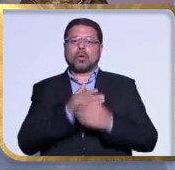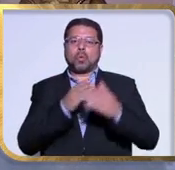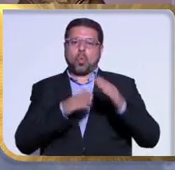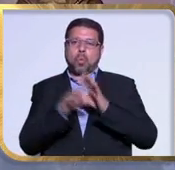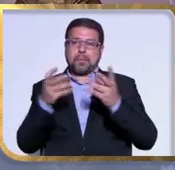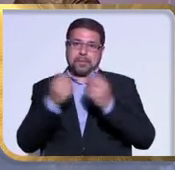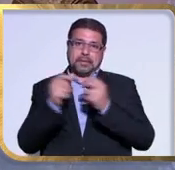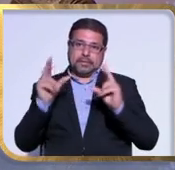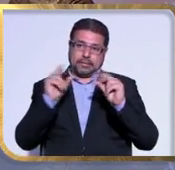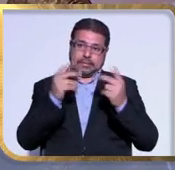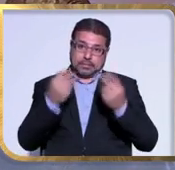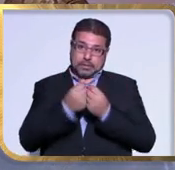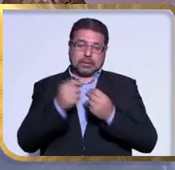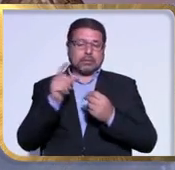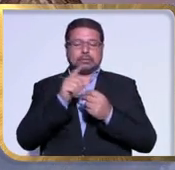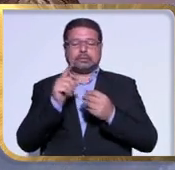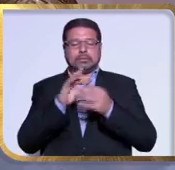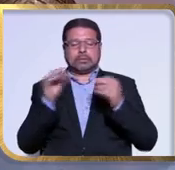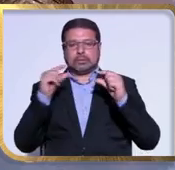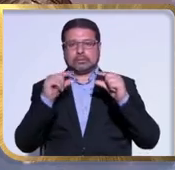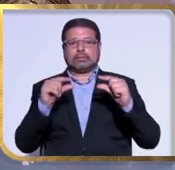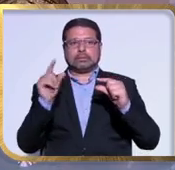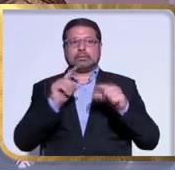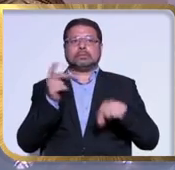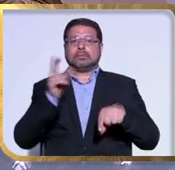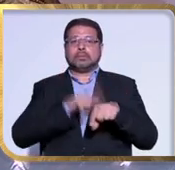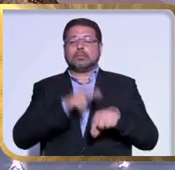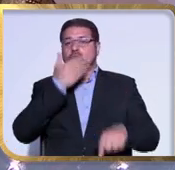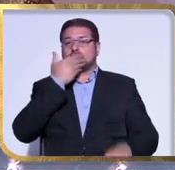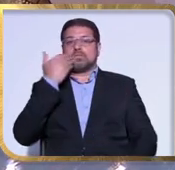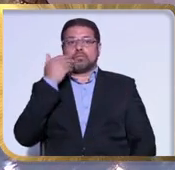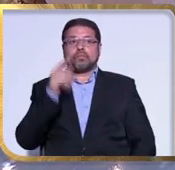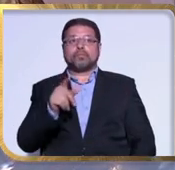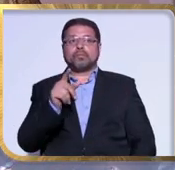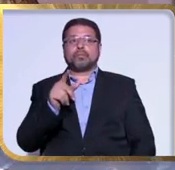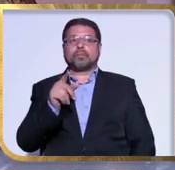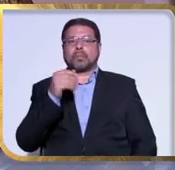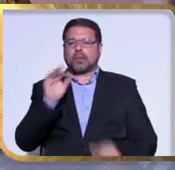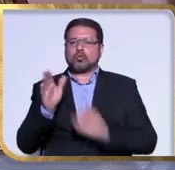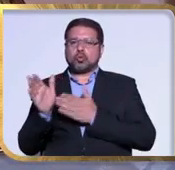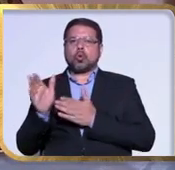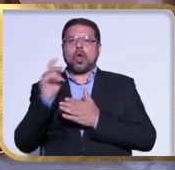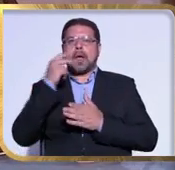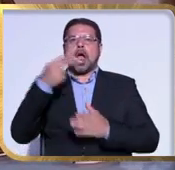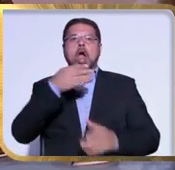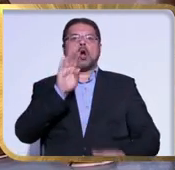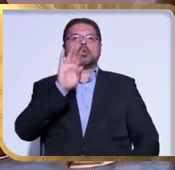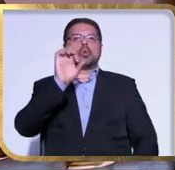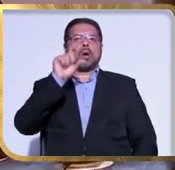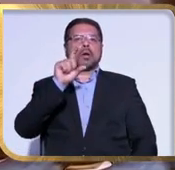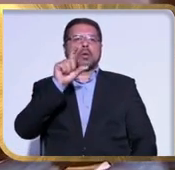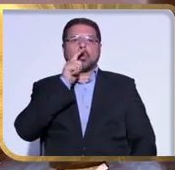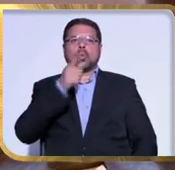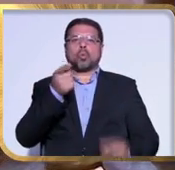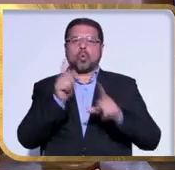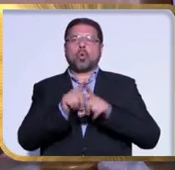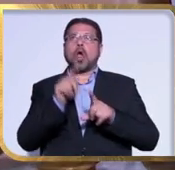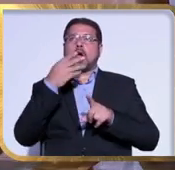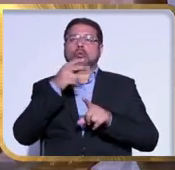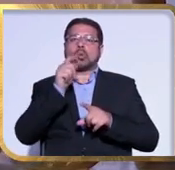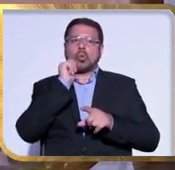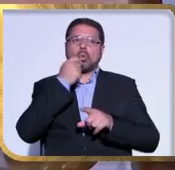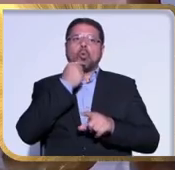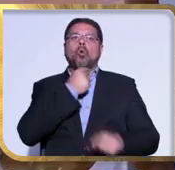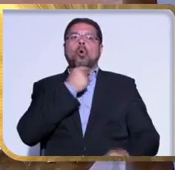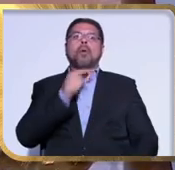مش هيندر تحت هذا الحديث وكمان من يصوم السنن زي يوم عاشوراء لو وافق يوم العاشوراء مره